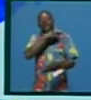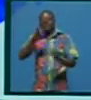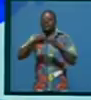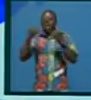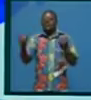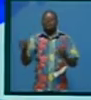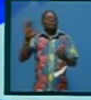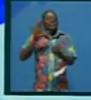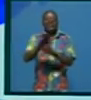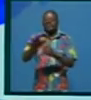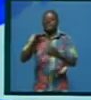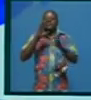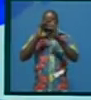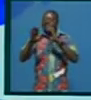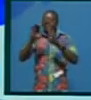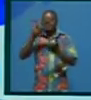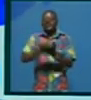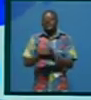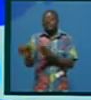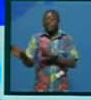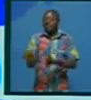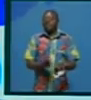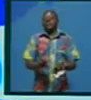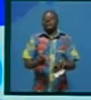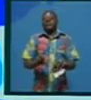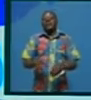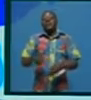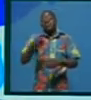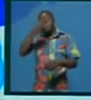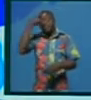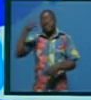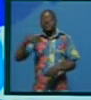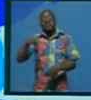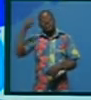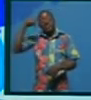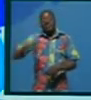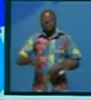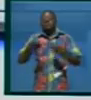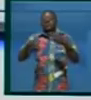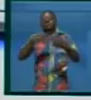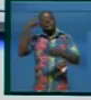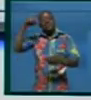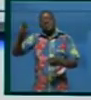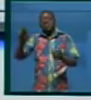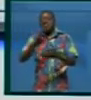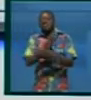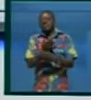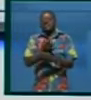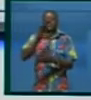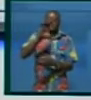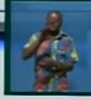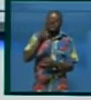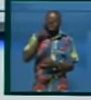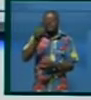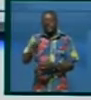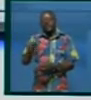de commentaires. Ce n'est pas le seul fait d'actualité commenté puisque les journaux font écho d'une rivalité tendue entre les cadres du CDP dans la désignation